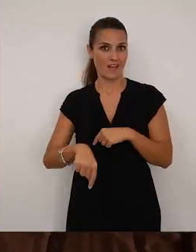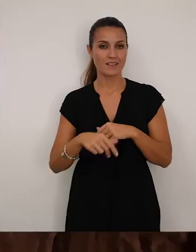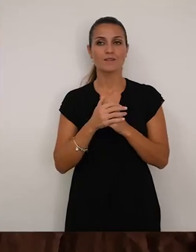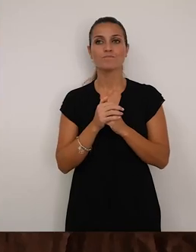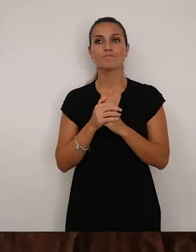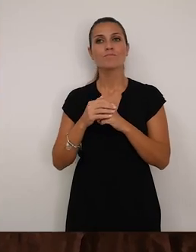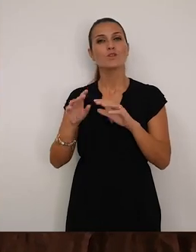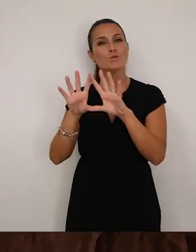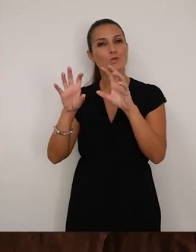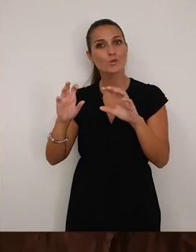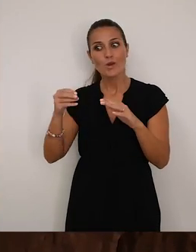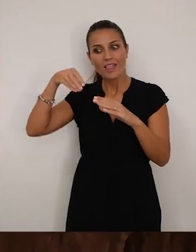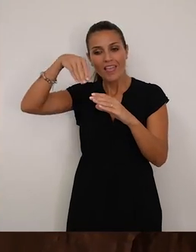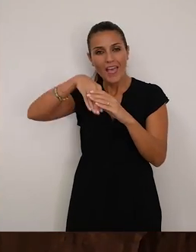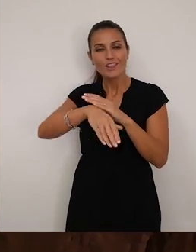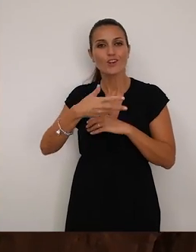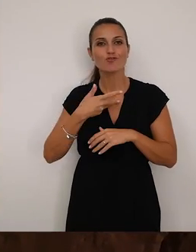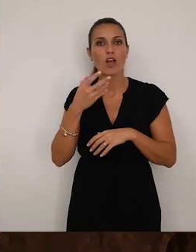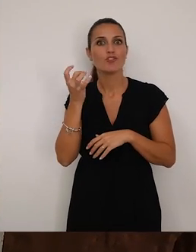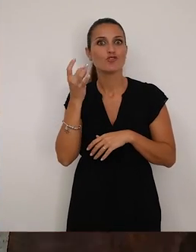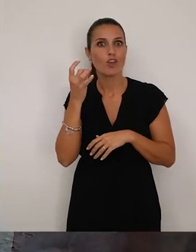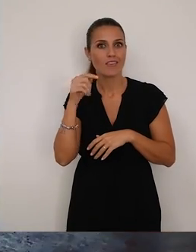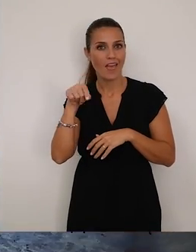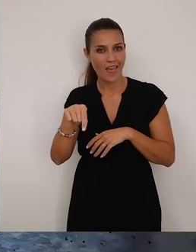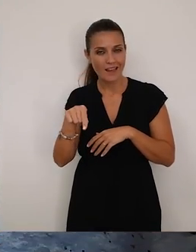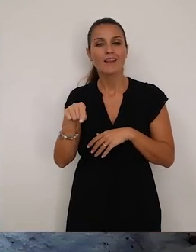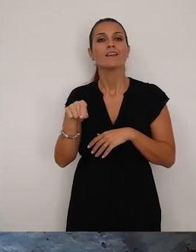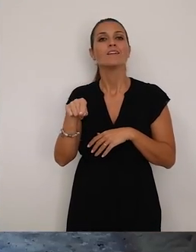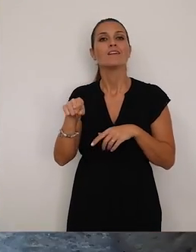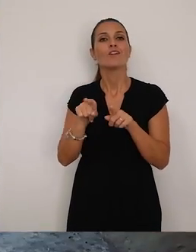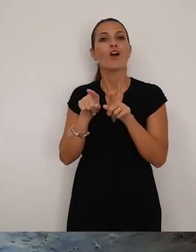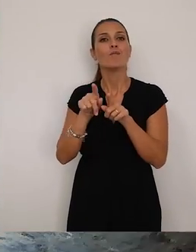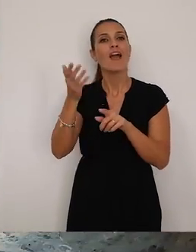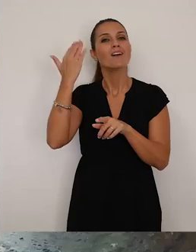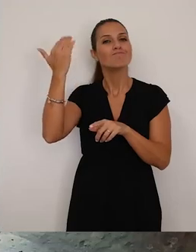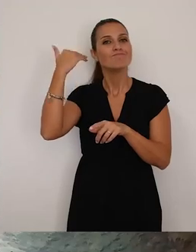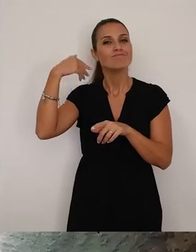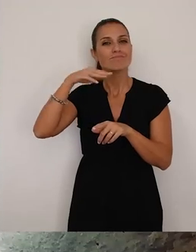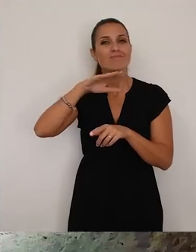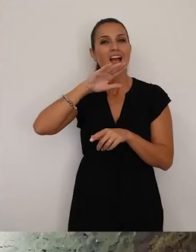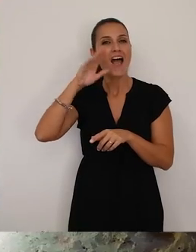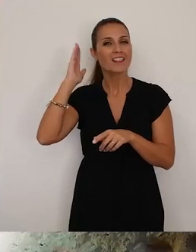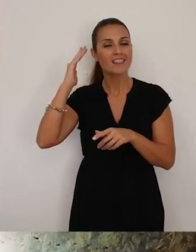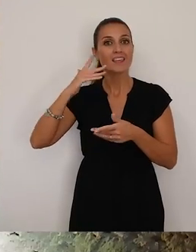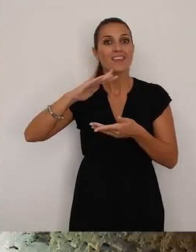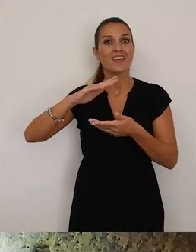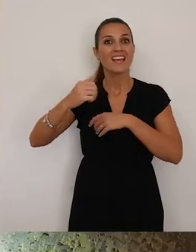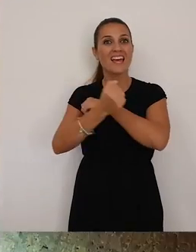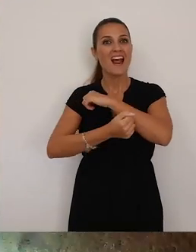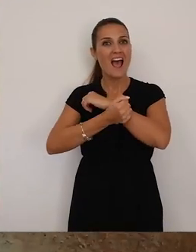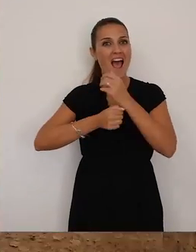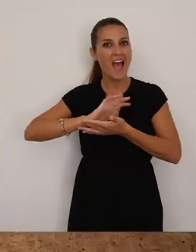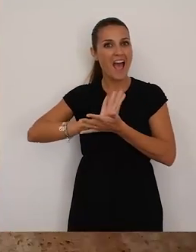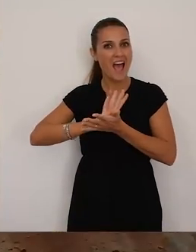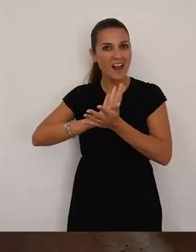Queste strutture nascondono spesso dei gioielli nel sottosuolo, come ad esempio gli antichi granai di sorprendente dimensione.